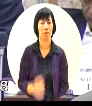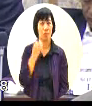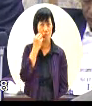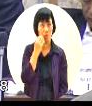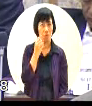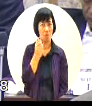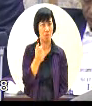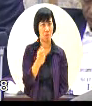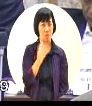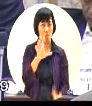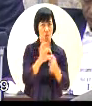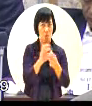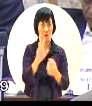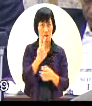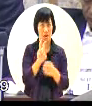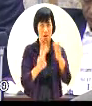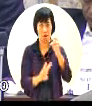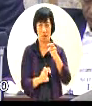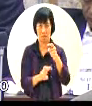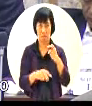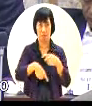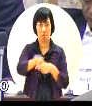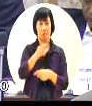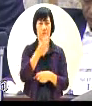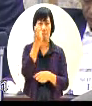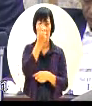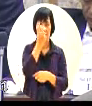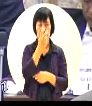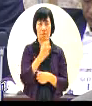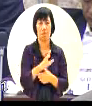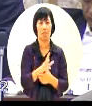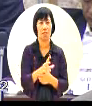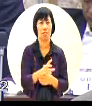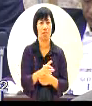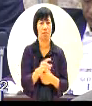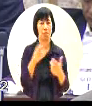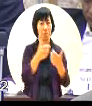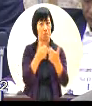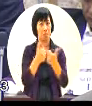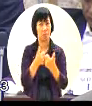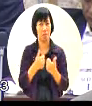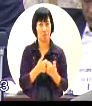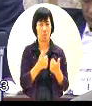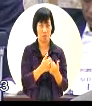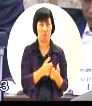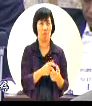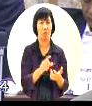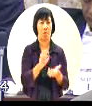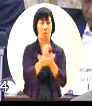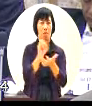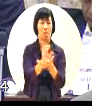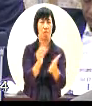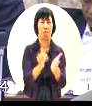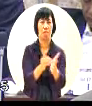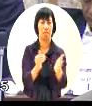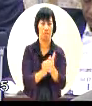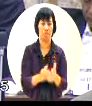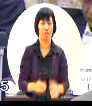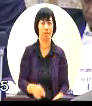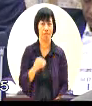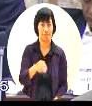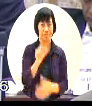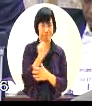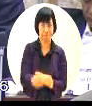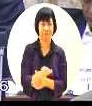我老副市长带阮去行政院，亲身向含迄个甲江议长报告。啊，江议长是同意这个